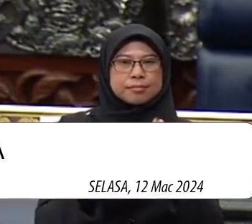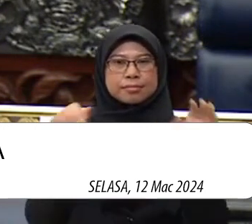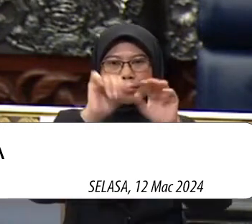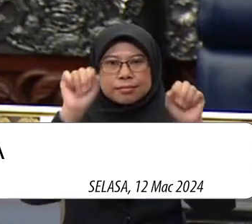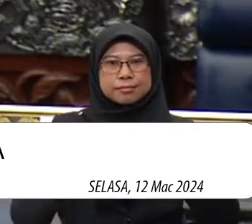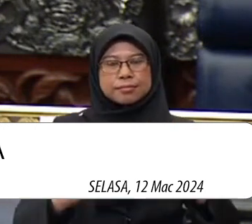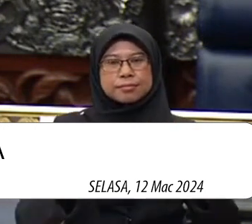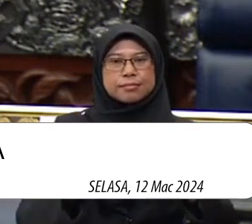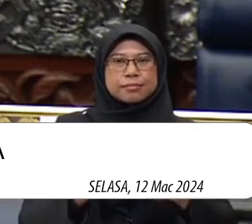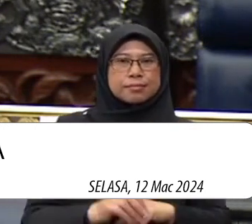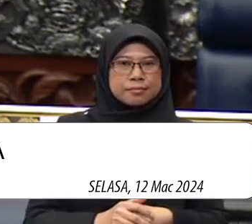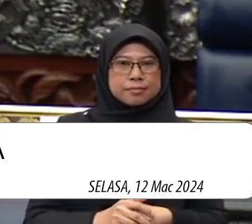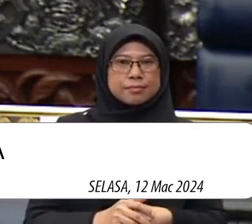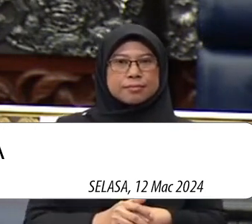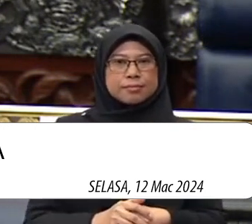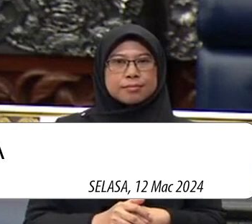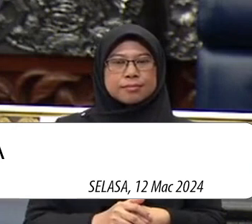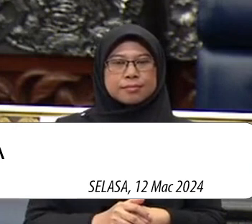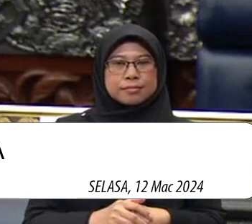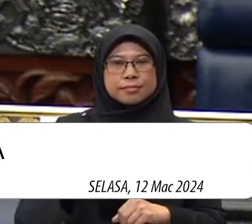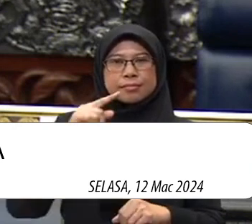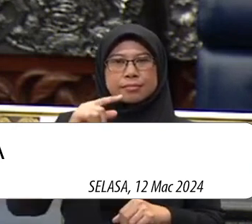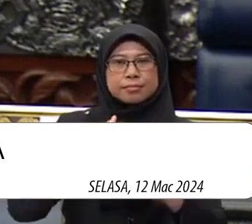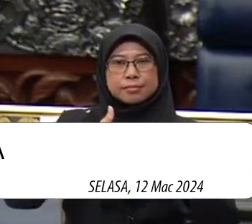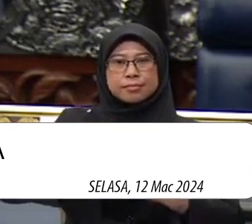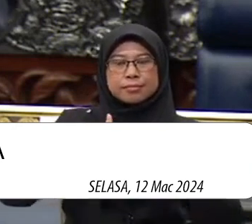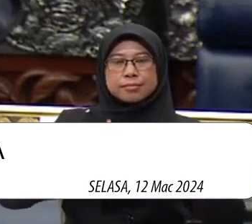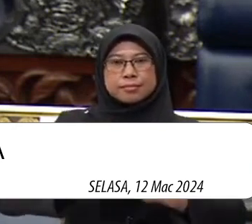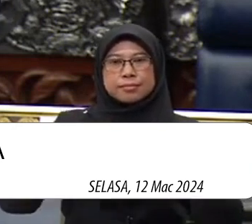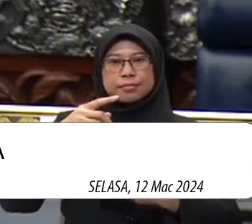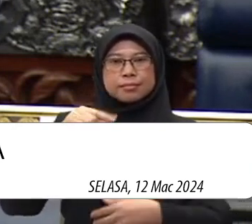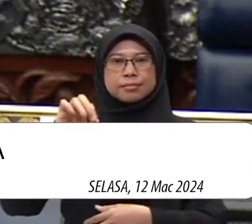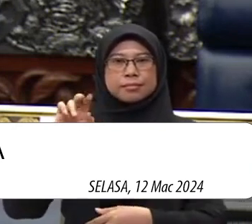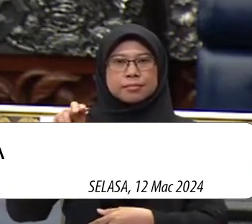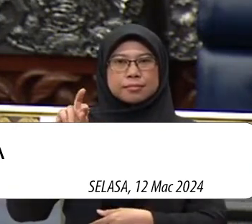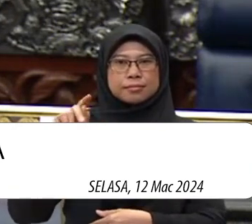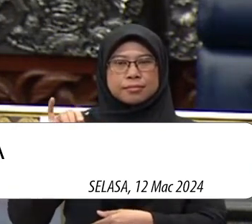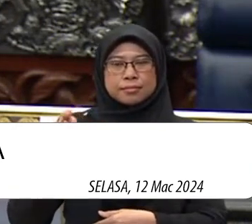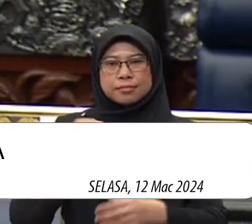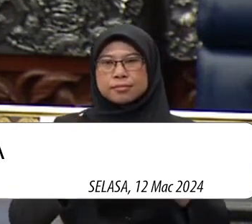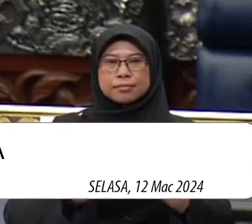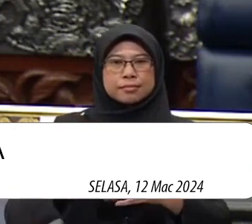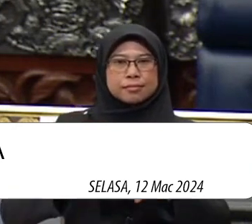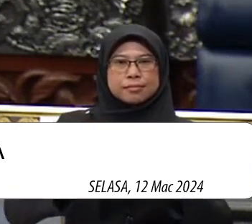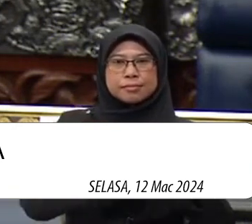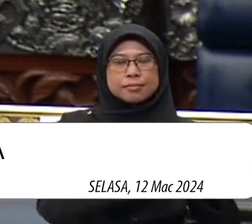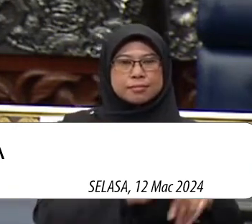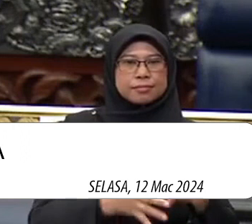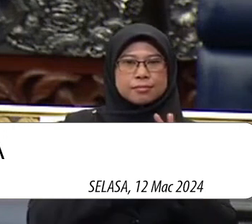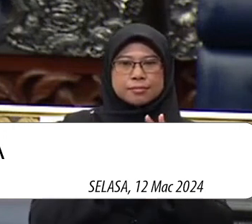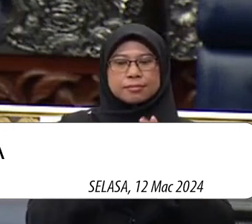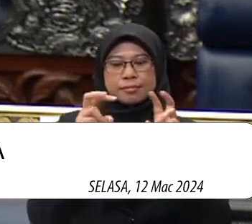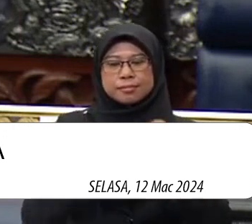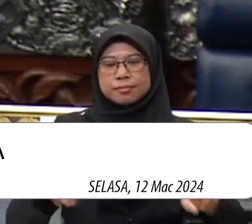system Next Generation engineering and Manufacturing dengan izin dan sebagainya dalam konteks kerjasama